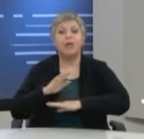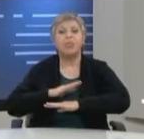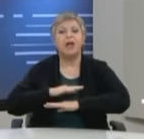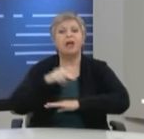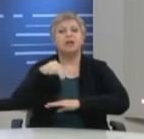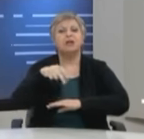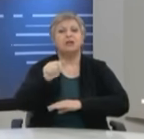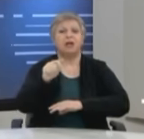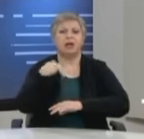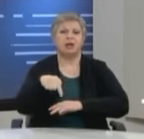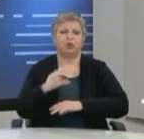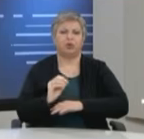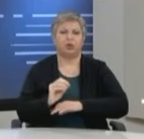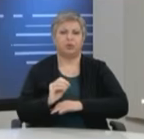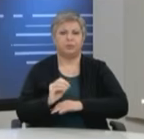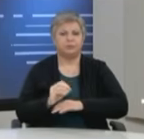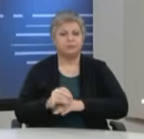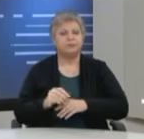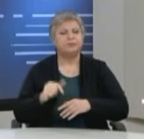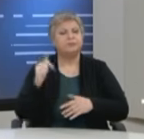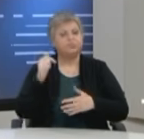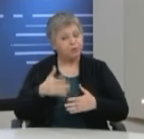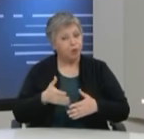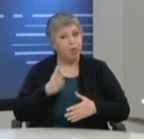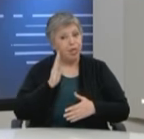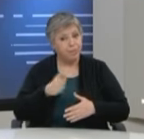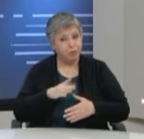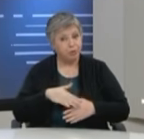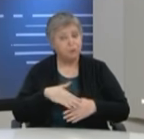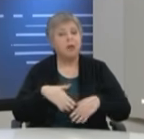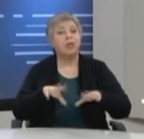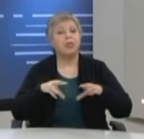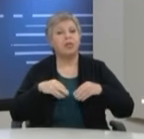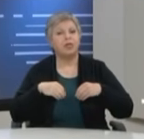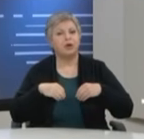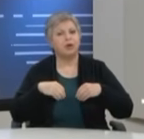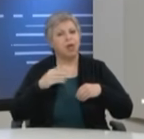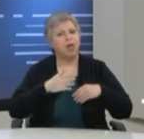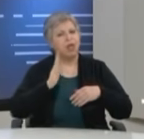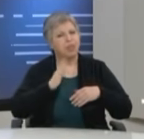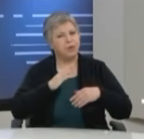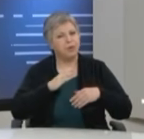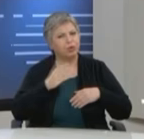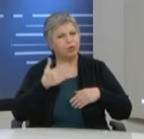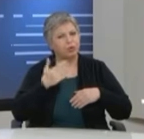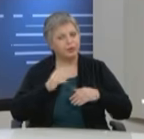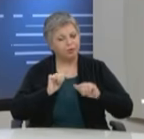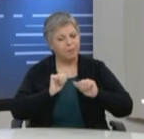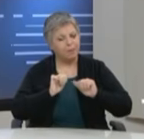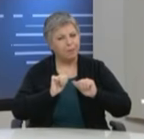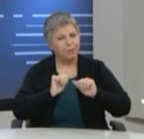μοχλό πίεσης που εκ των πραγμάτων θα γινόταν ισχυρότερος όσο η πίεση για την εξεύρεση λύσης